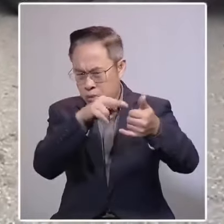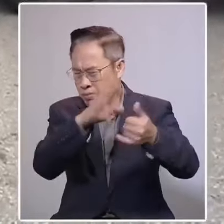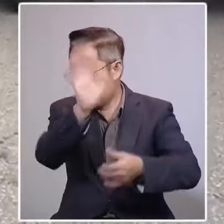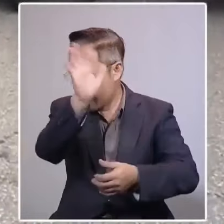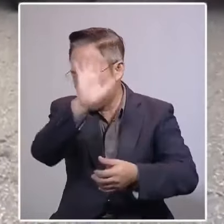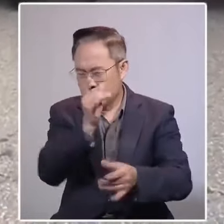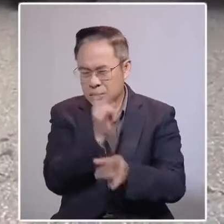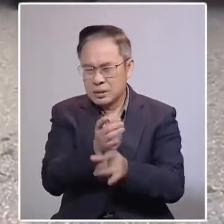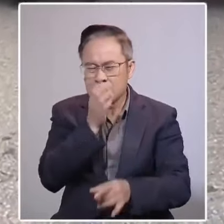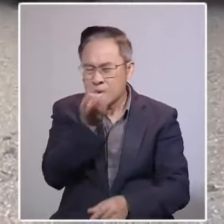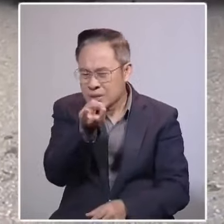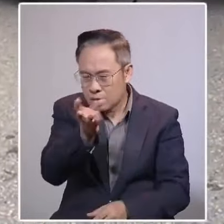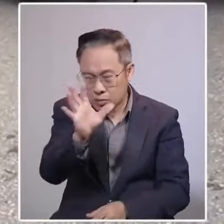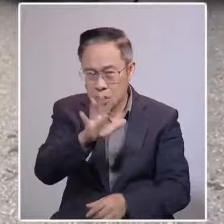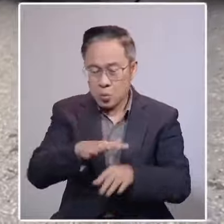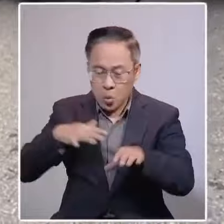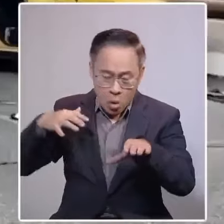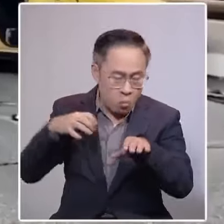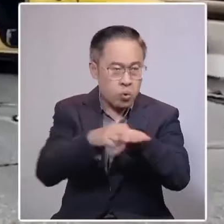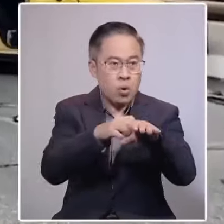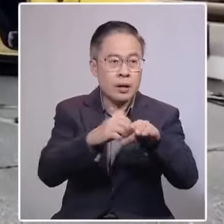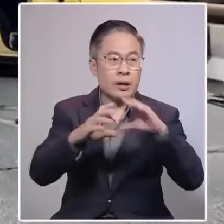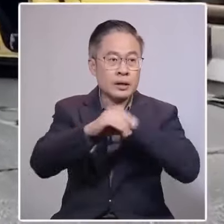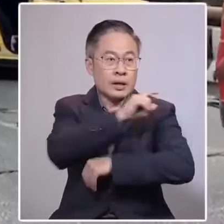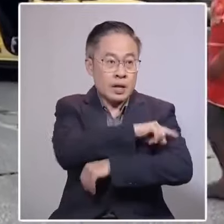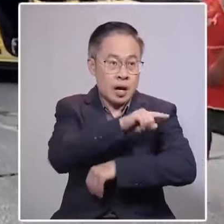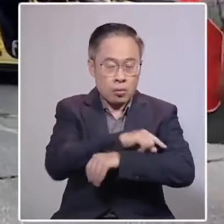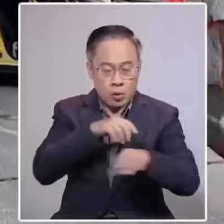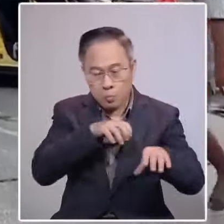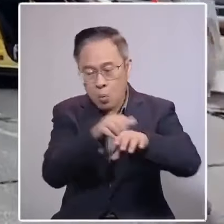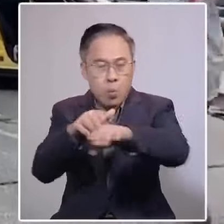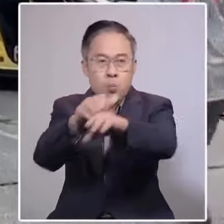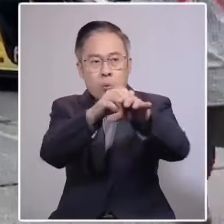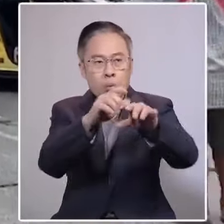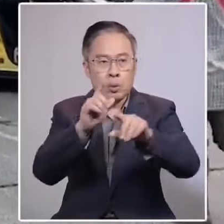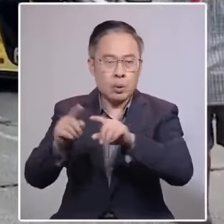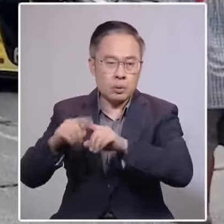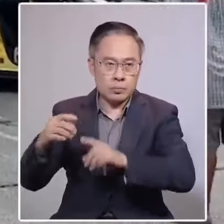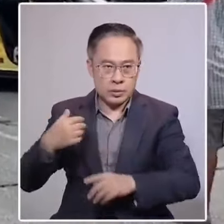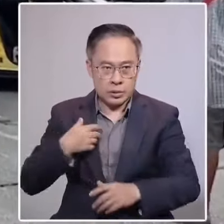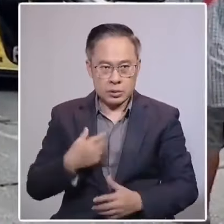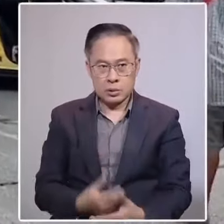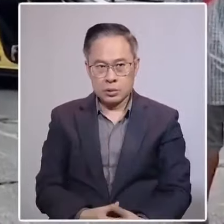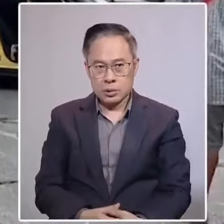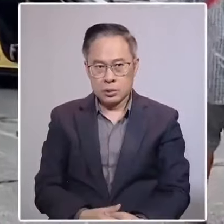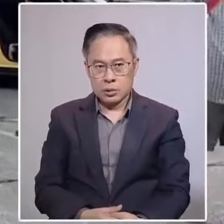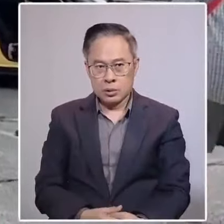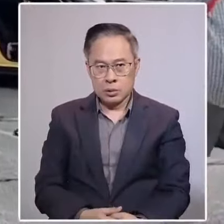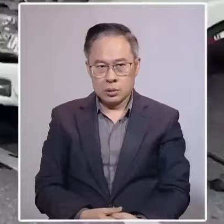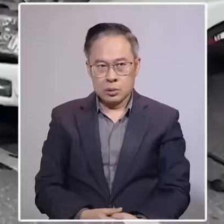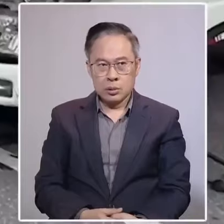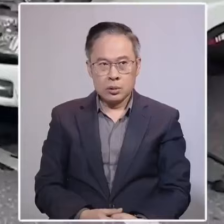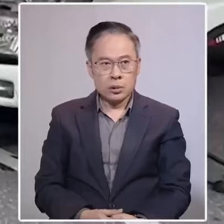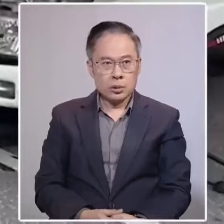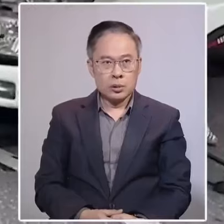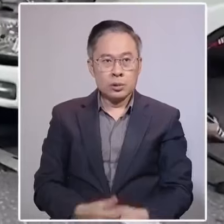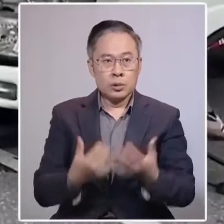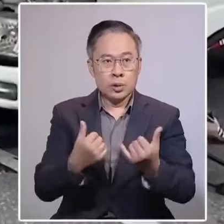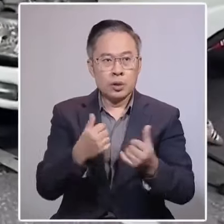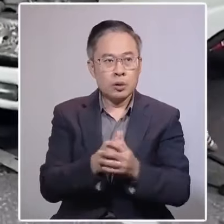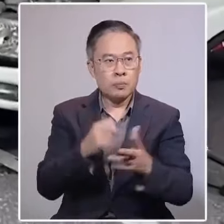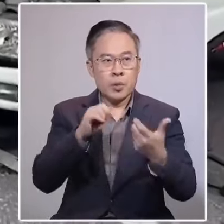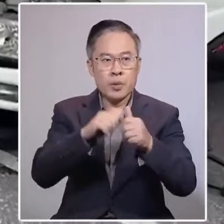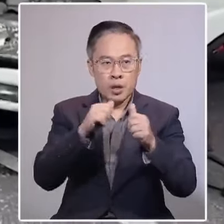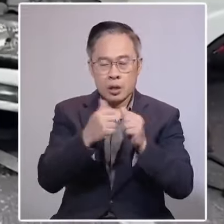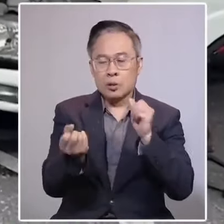เนี่ยโอชนยารฤทธ์เสร็จไปชนรถอีก 2-3คันแล้วมีรถบรรทุกที่อยู่ข้างหน้าอีกด้วยนะฮะกระเด็นกระดอนไปหมดนี่ต้องปิดการ